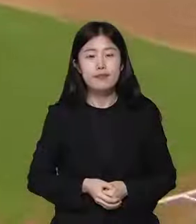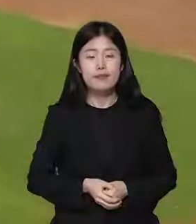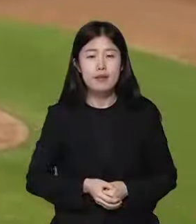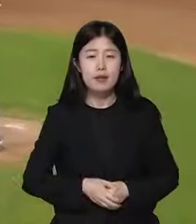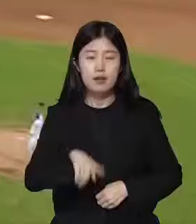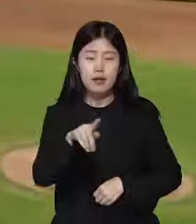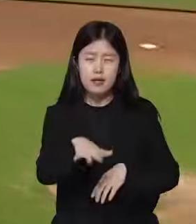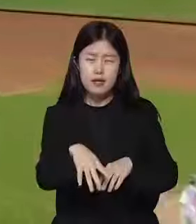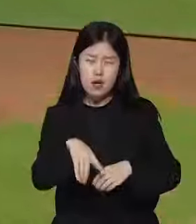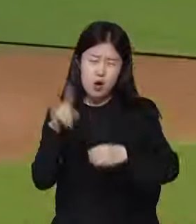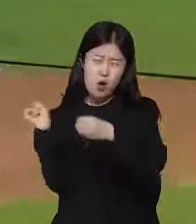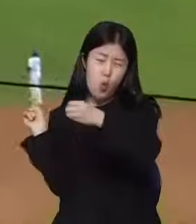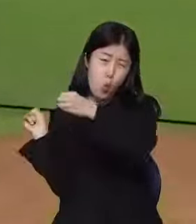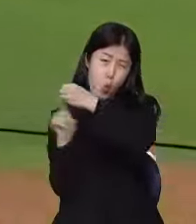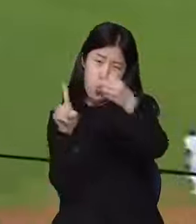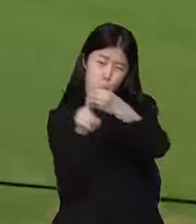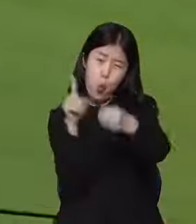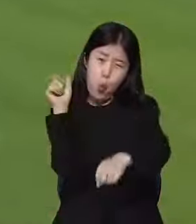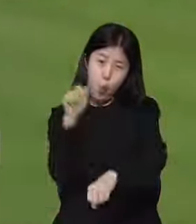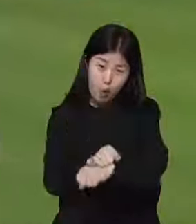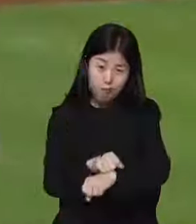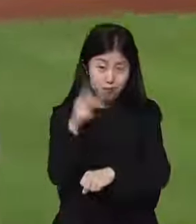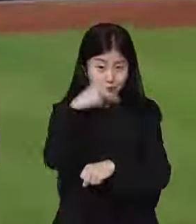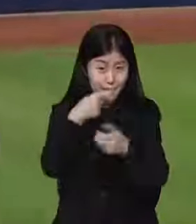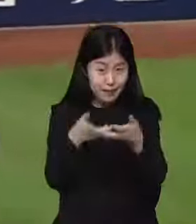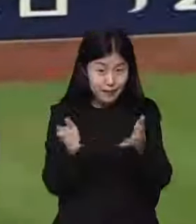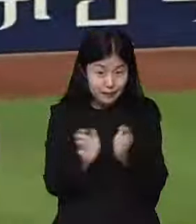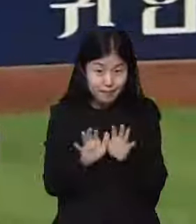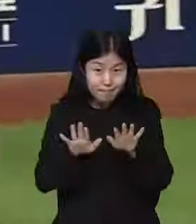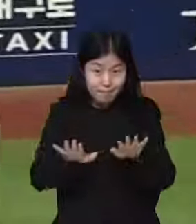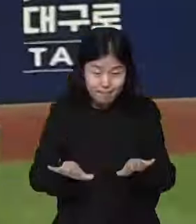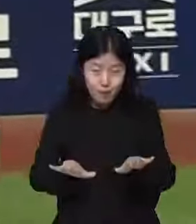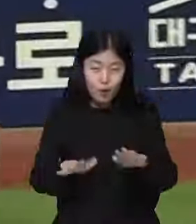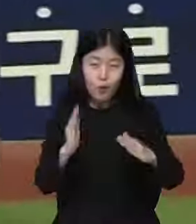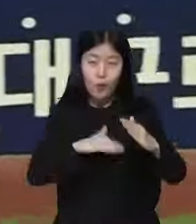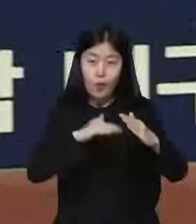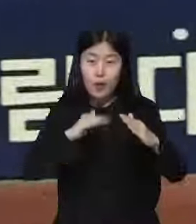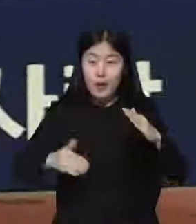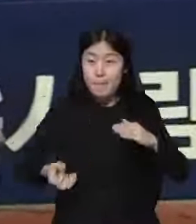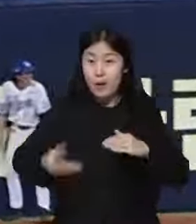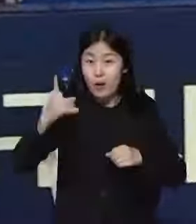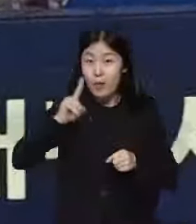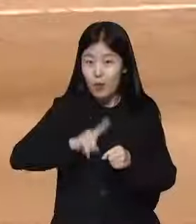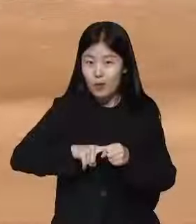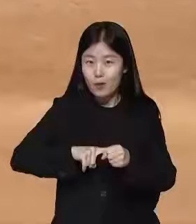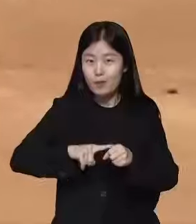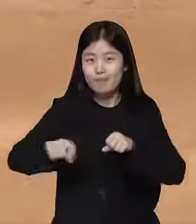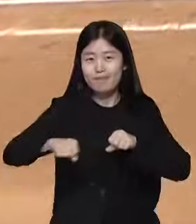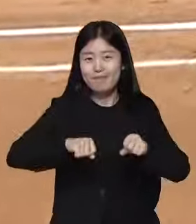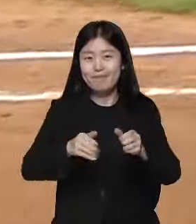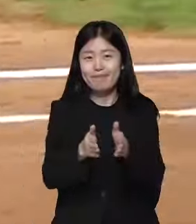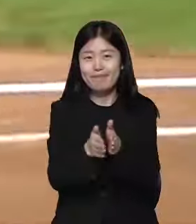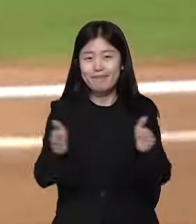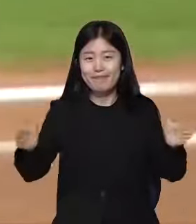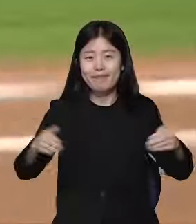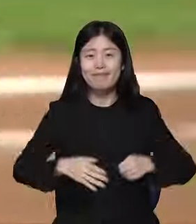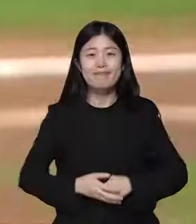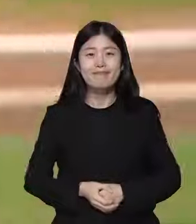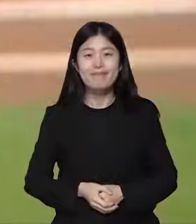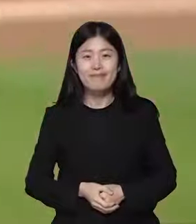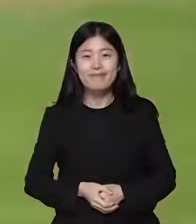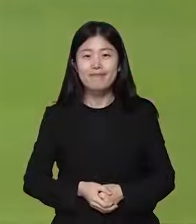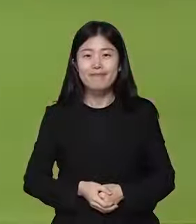팀으로 거듭난 기아는 이번 주 정규 시즌 우승을 위한 카운트다운에 돌입합니다. KBC